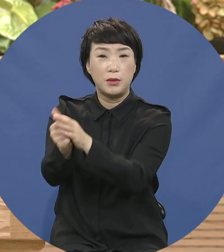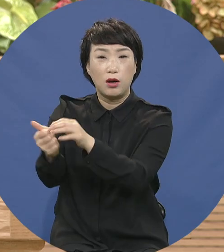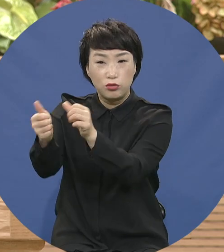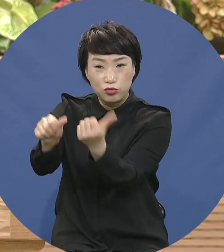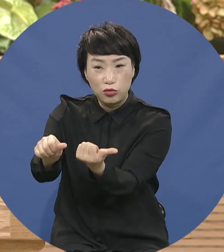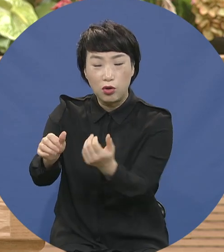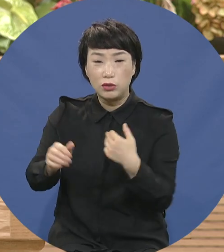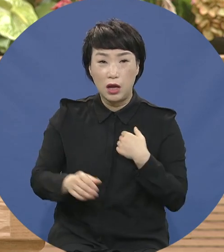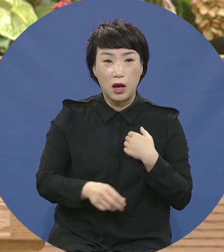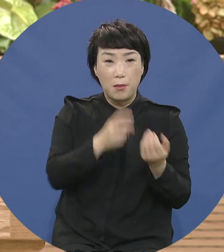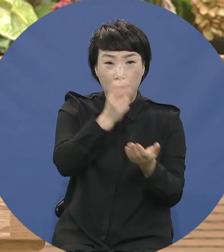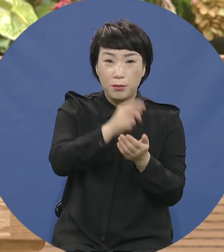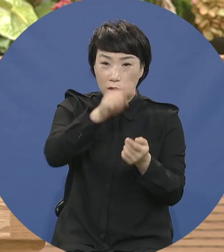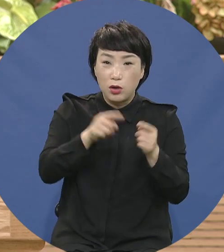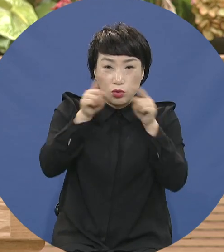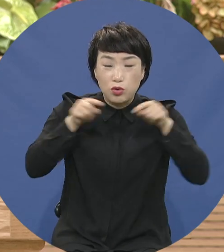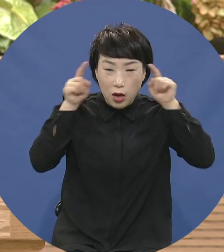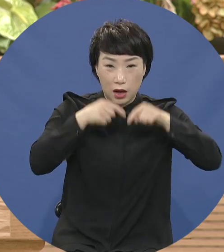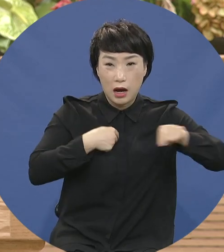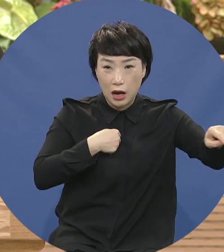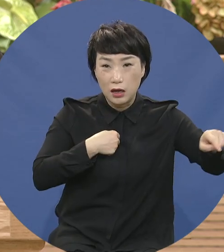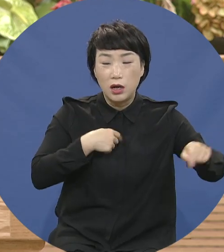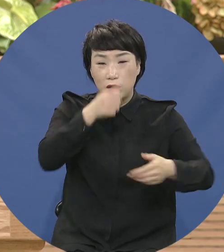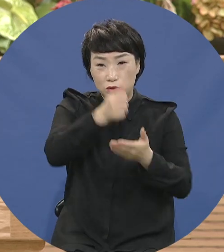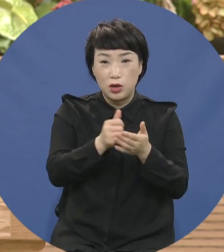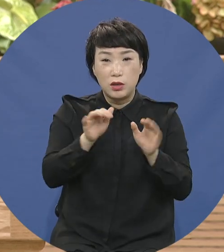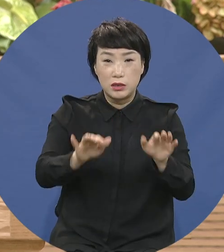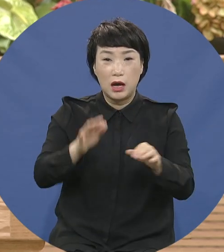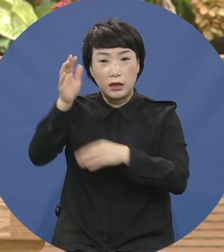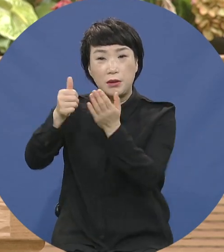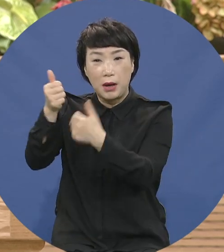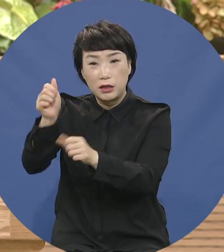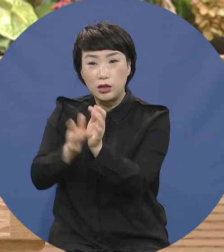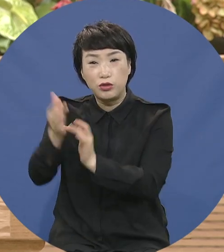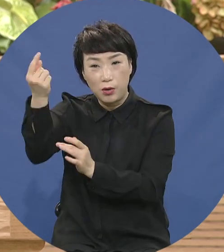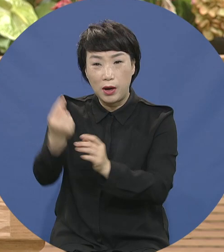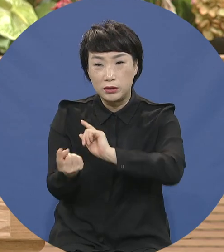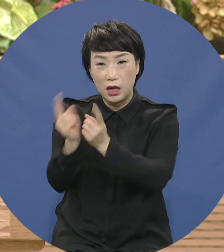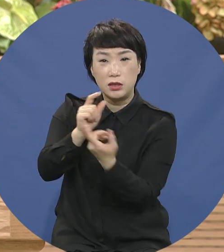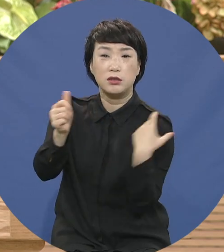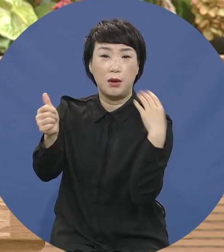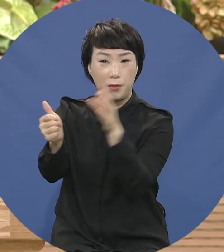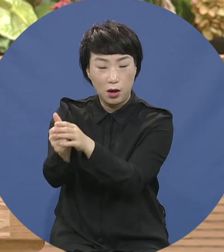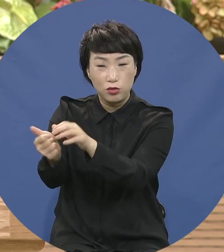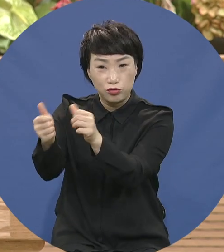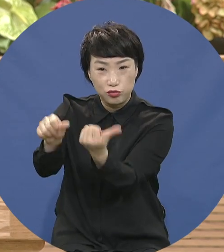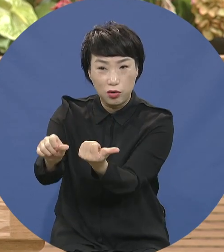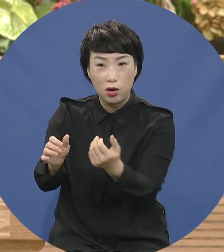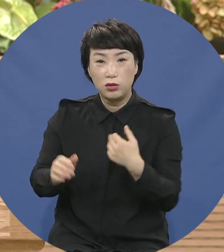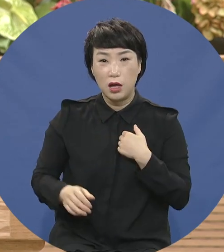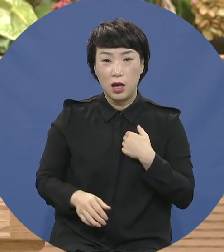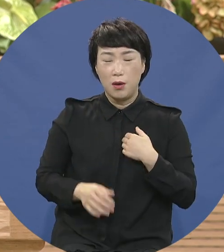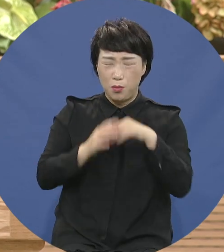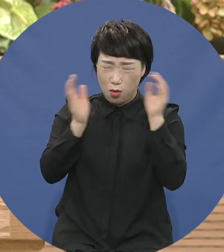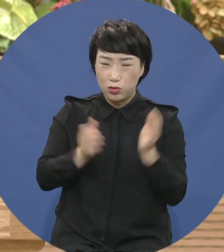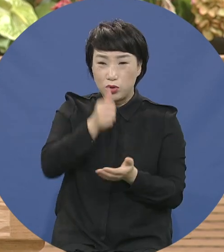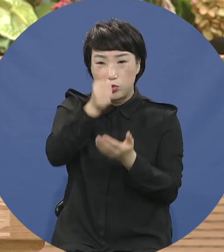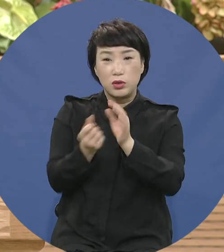지옥 갈 죄를 하나님의 아들이 짊어지고 대신 죽어서 법대로 내 죄